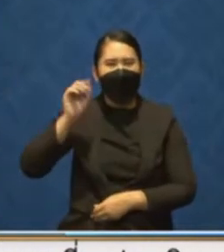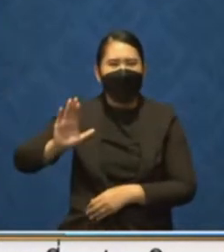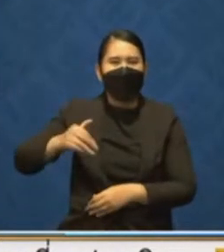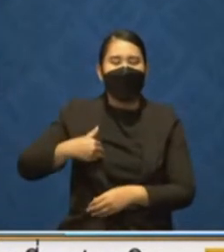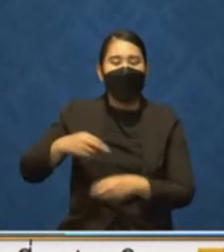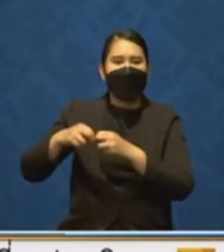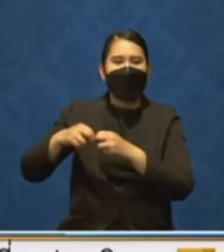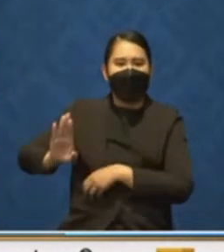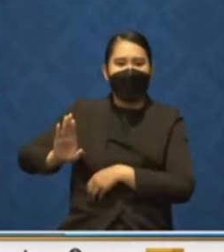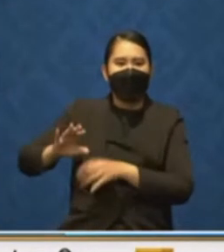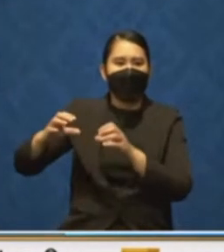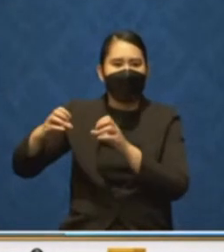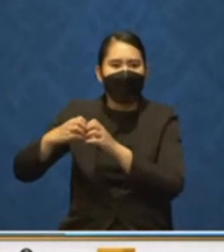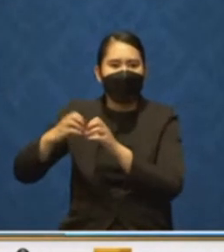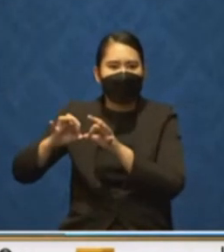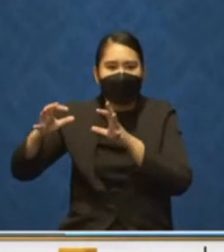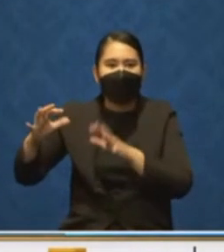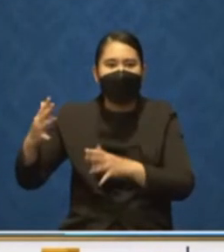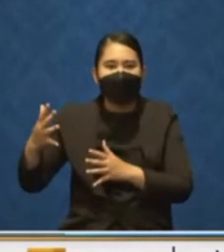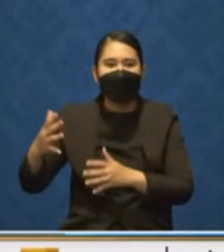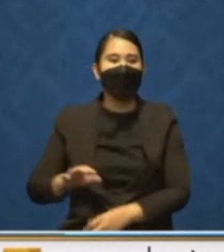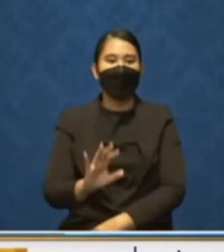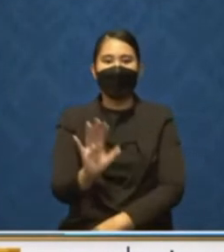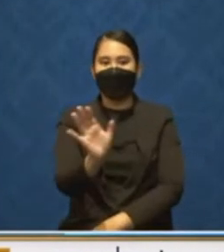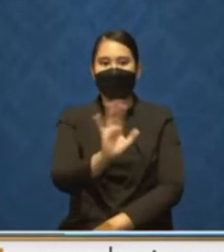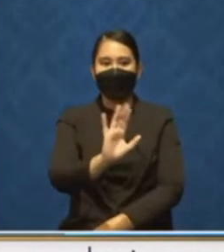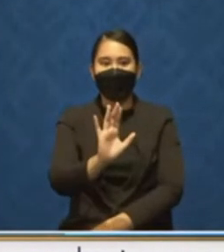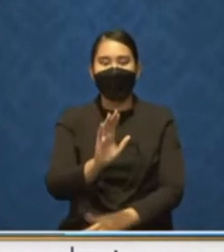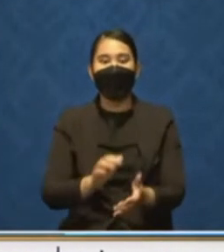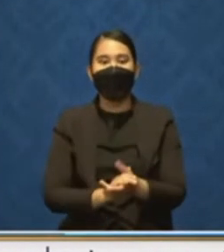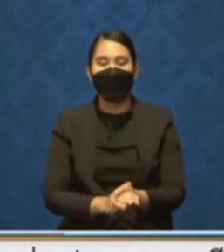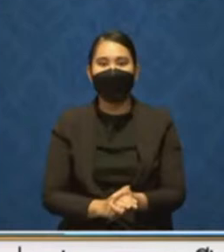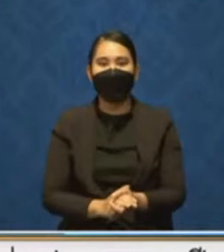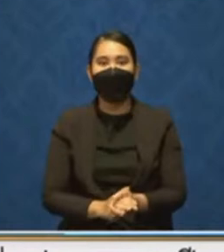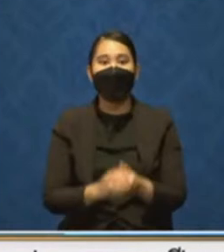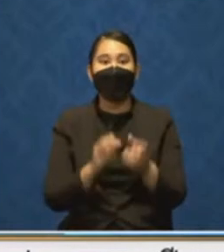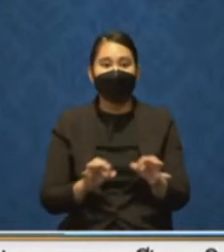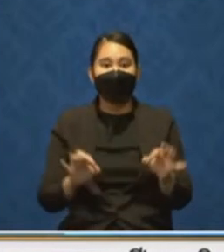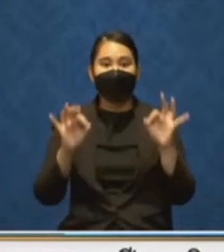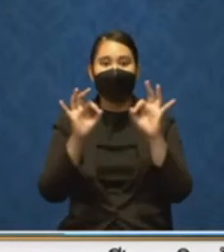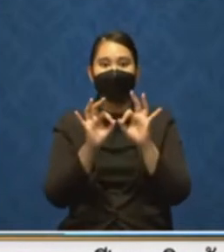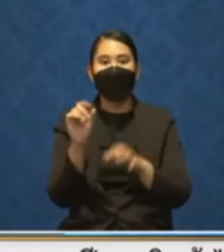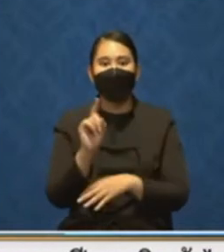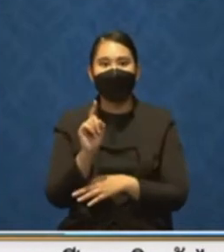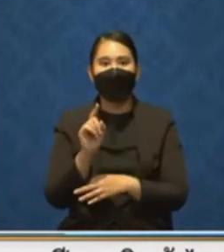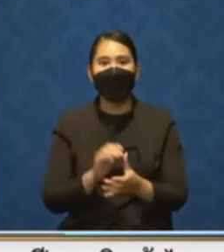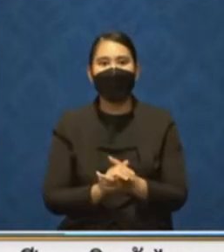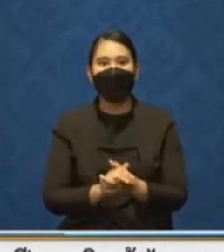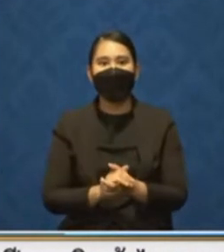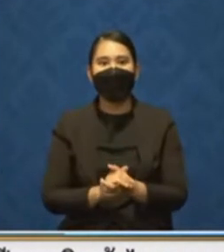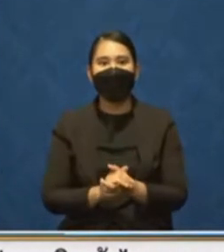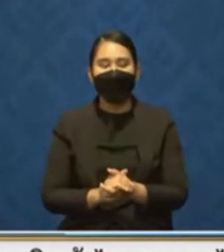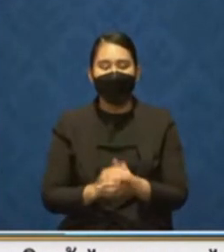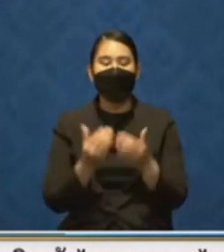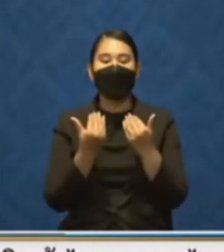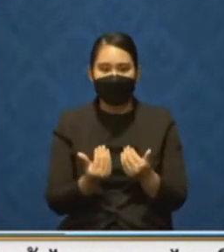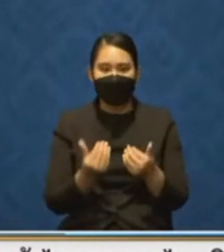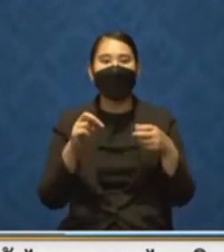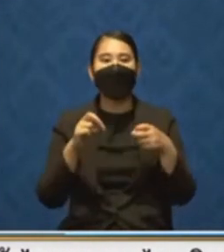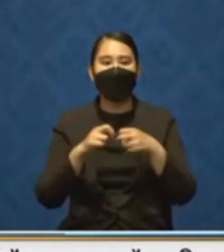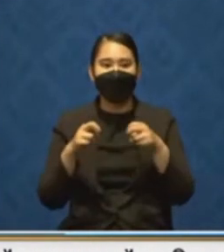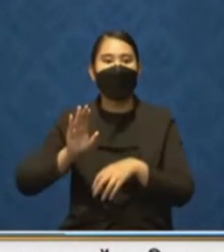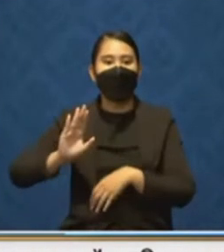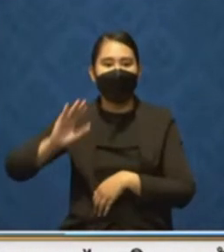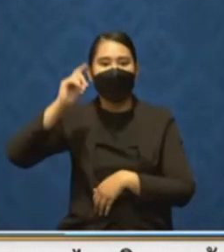อื่นอันนี้ปิดตลาดแล้วครับมีการคิดถึงเรื่องอาชญากรรทางต่อมนุษยชาติอยู่ที่เมียนมาร์แล้วอย่างแน่